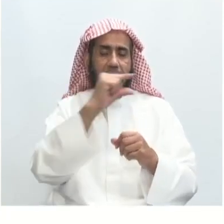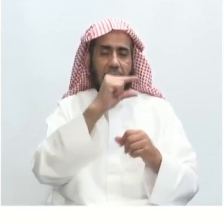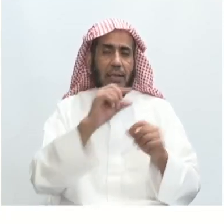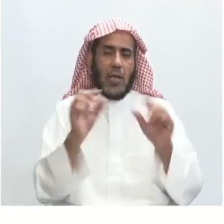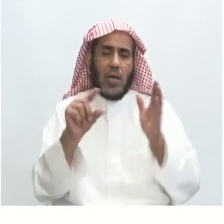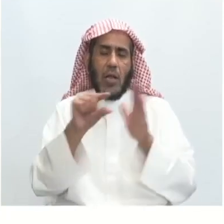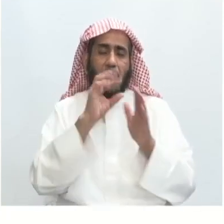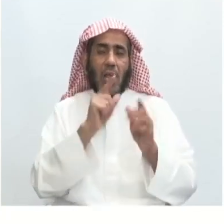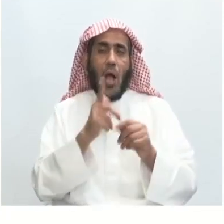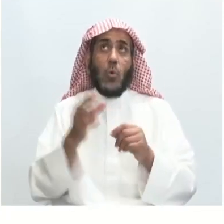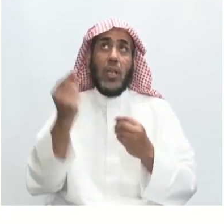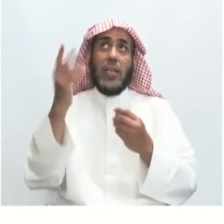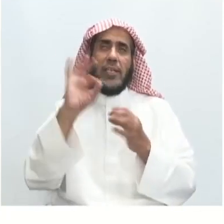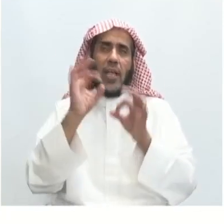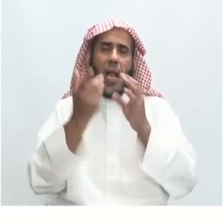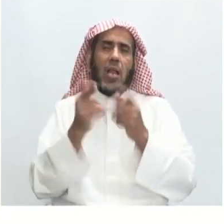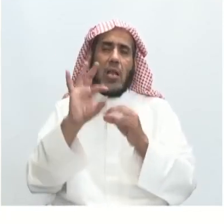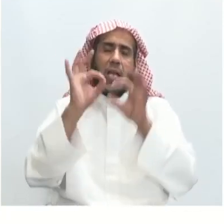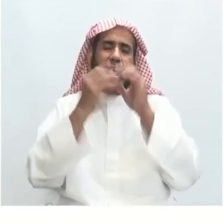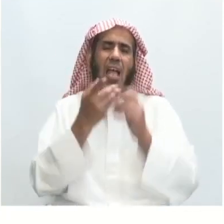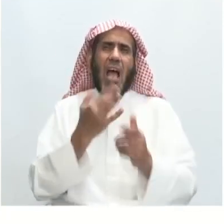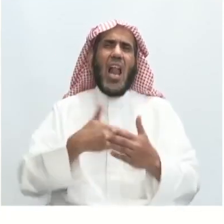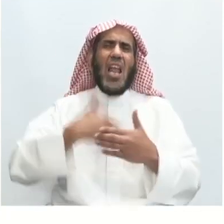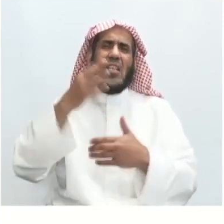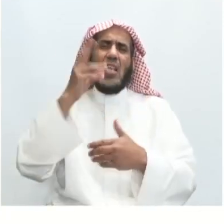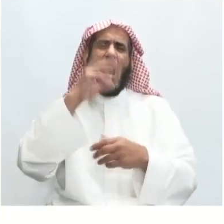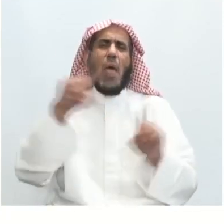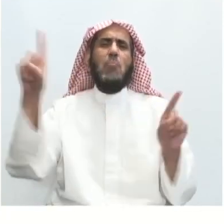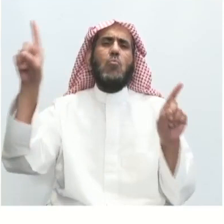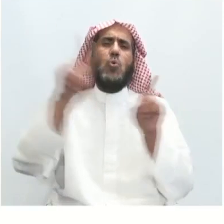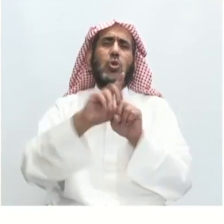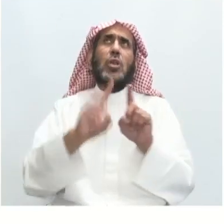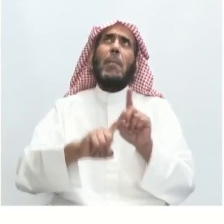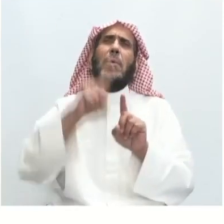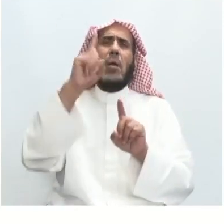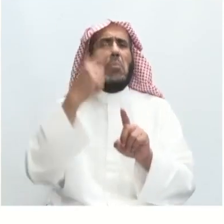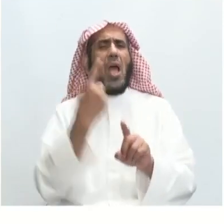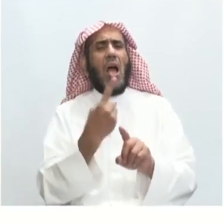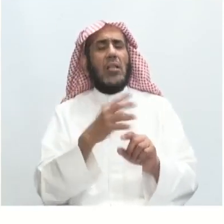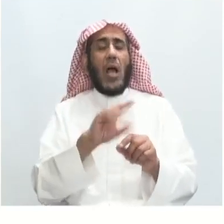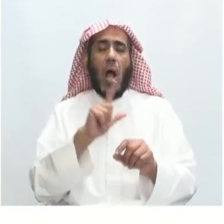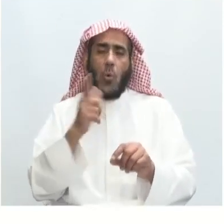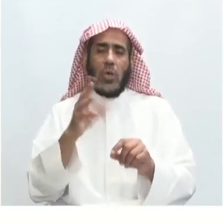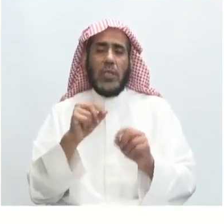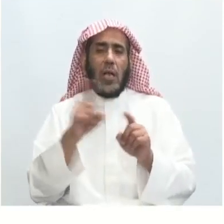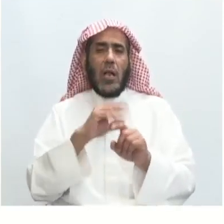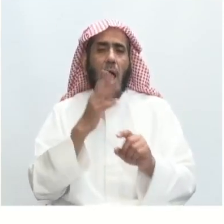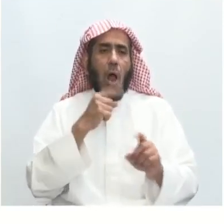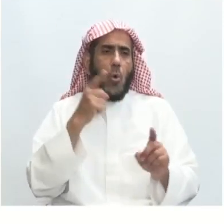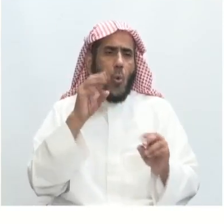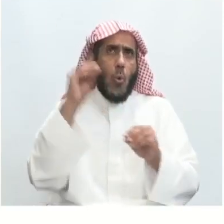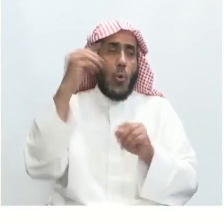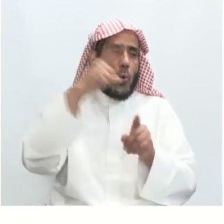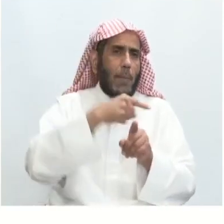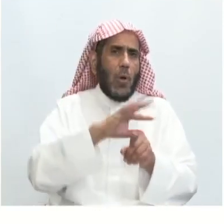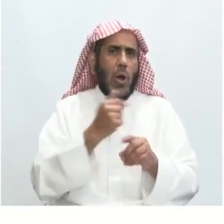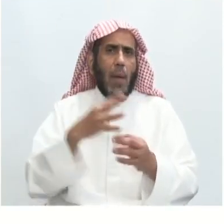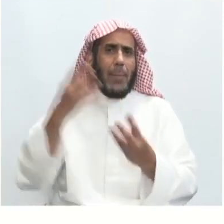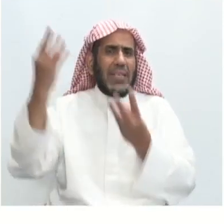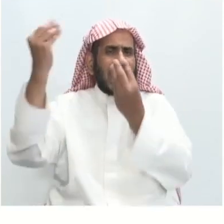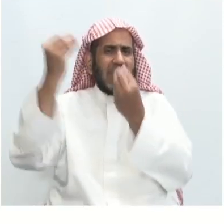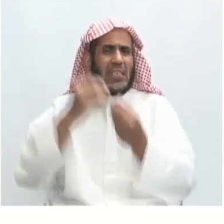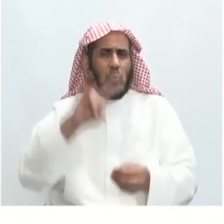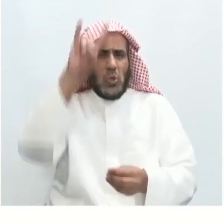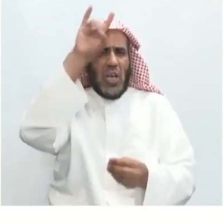في قوله تعالى ويقول يا ليتني لم اشرك بربي احدا وكذلك قوله تعالى هل انبئكم على من تنزل